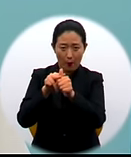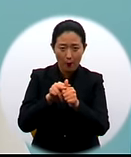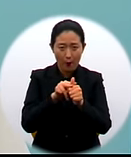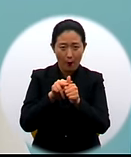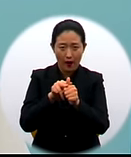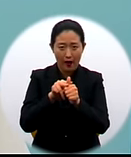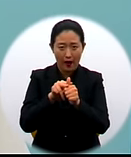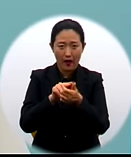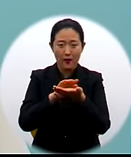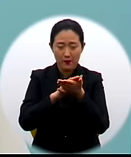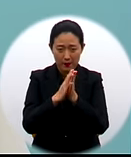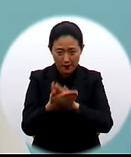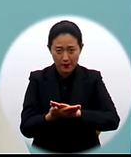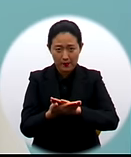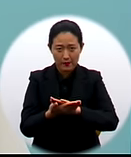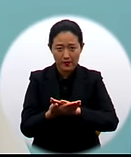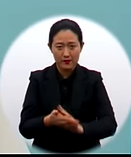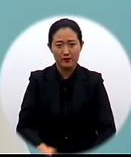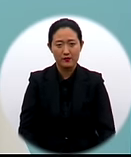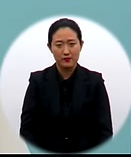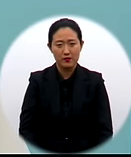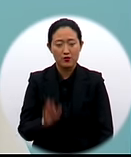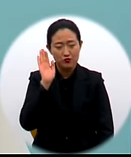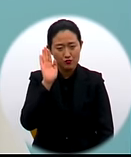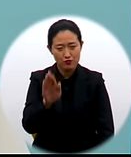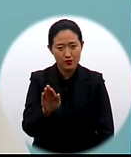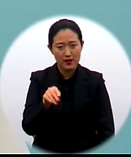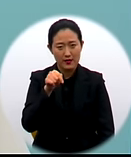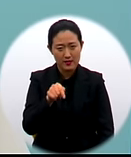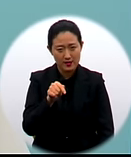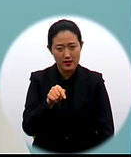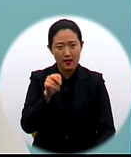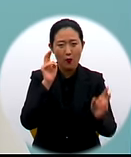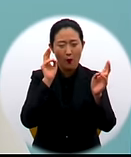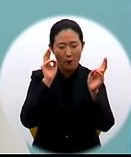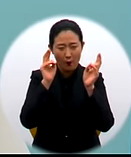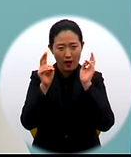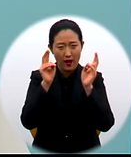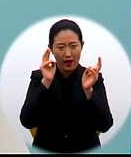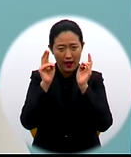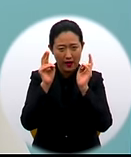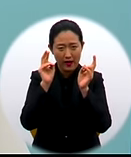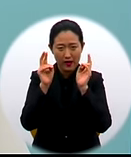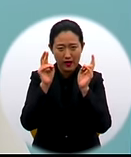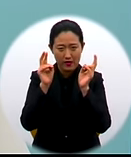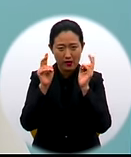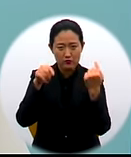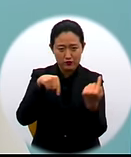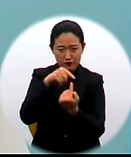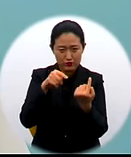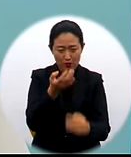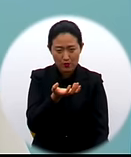벨트가 도입되면서는 기업의 생산성을 높여줄 수 있는 사람들이 등장하기 시작해요. 예를